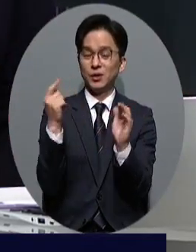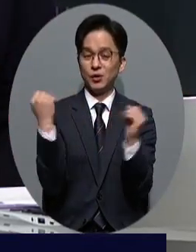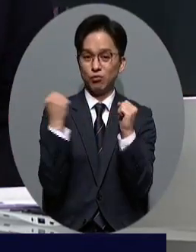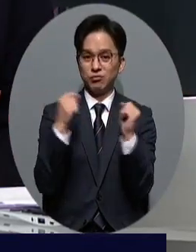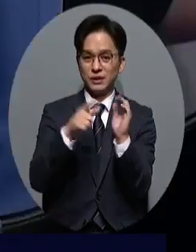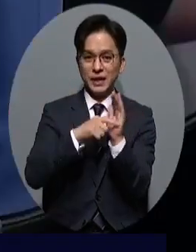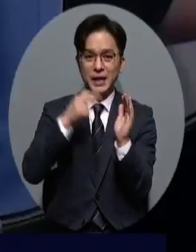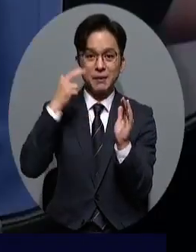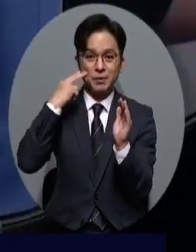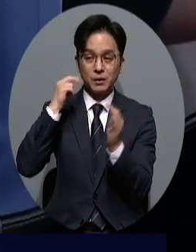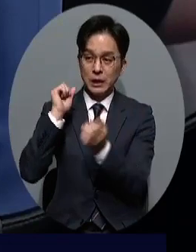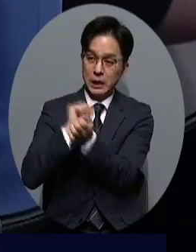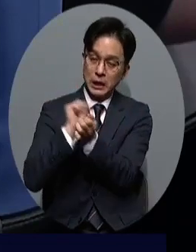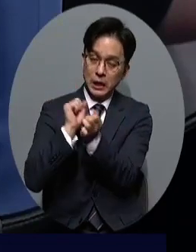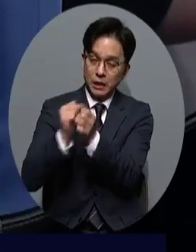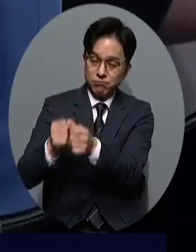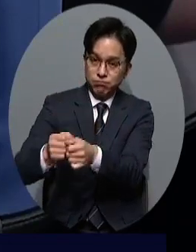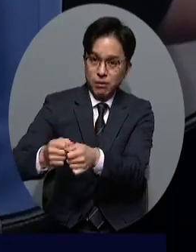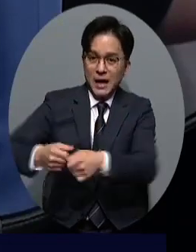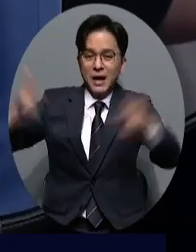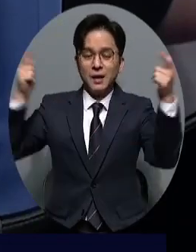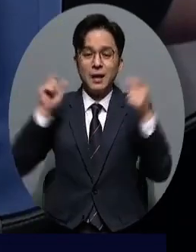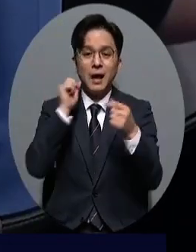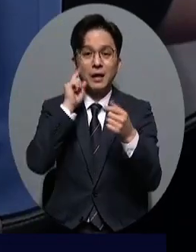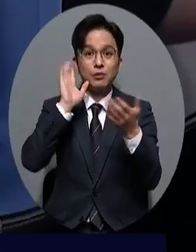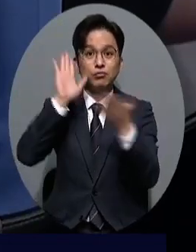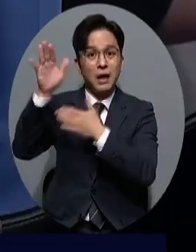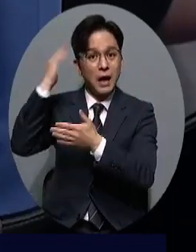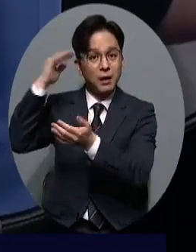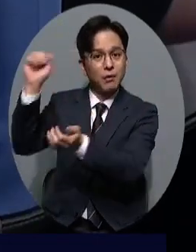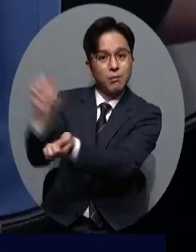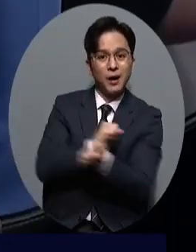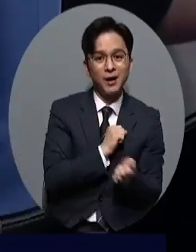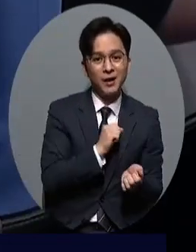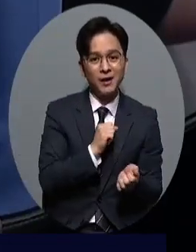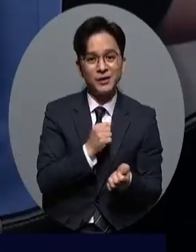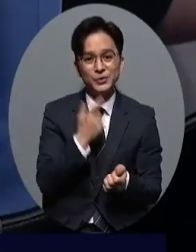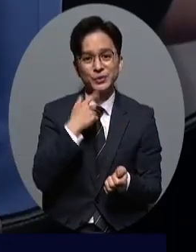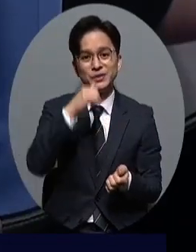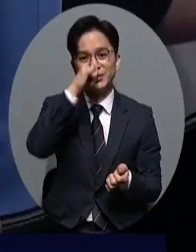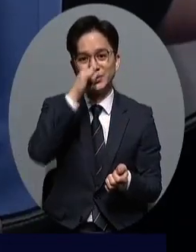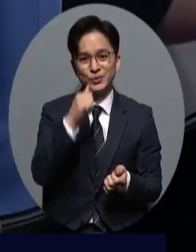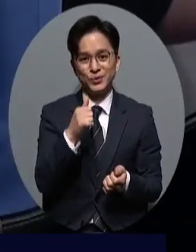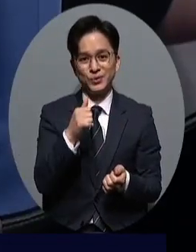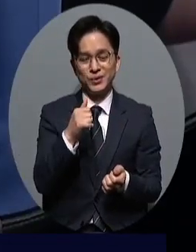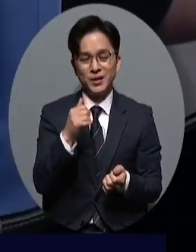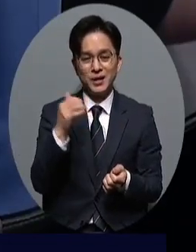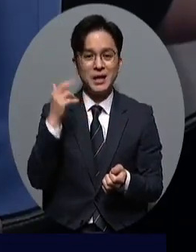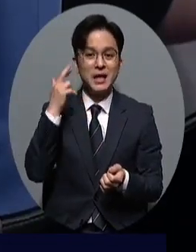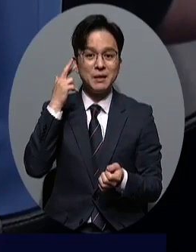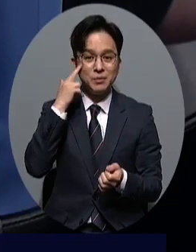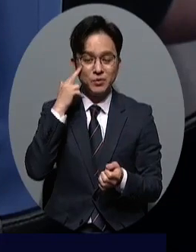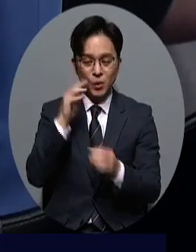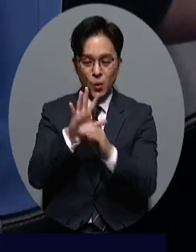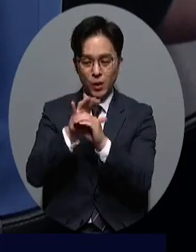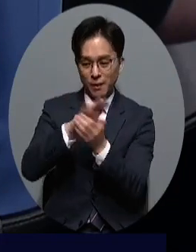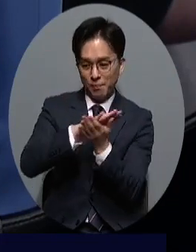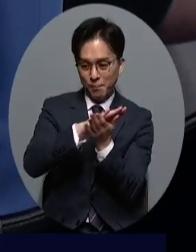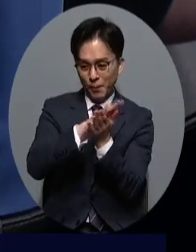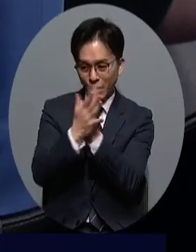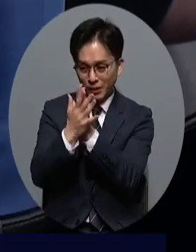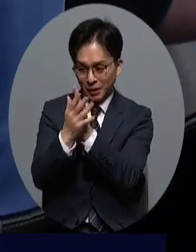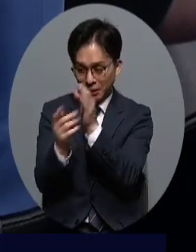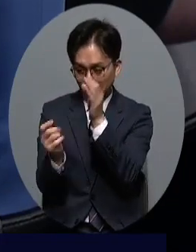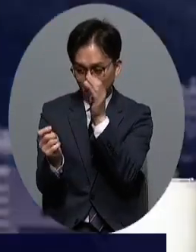이렇게 대유행이 있고 난 후에 한 달 후에 우리나라에서도 다시 또 재유행이 됐었거든요. 그렇다 보니까 또다시 재현되는 거 아니냐 이런 우려가